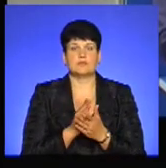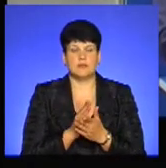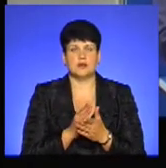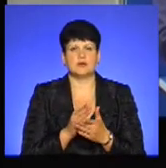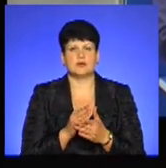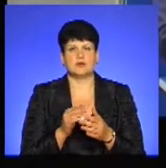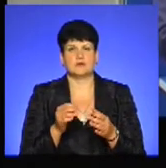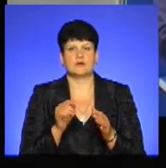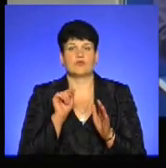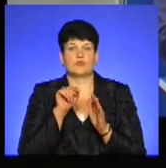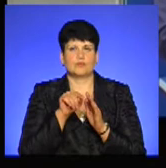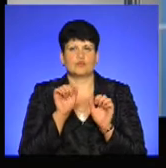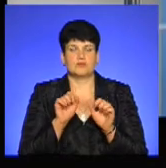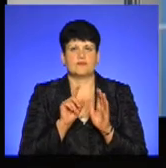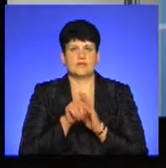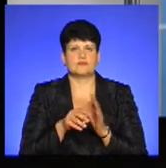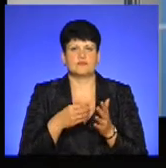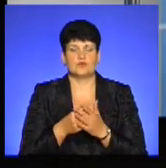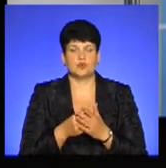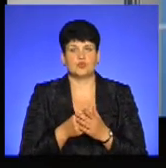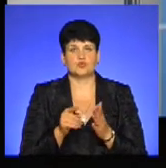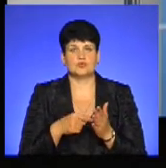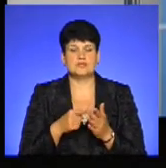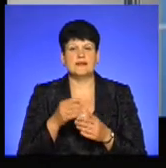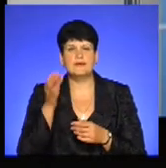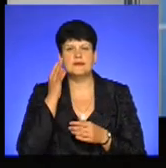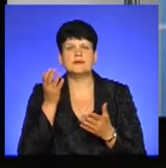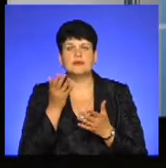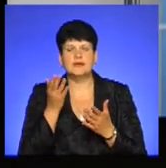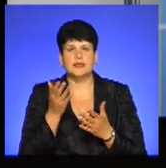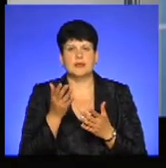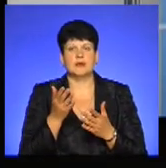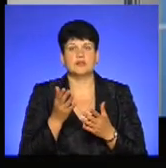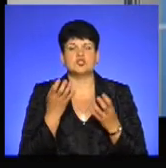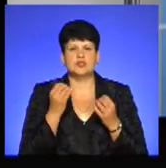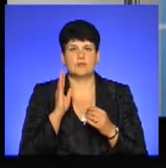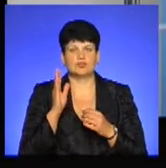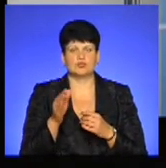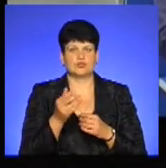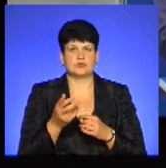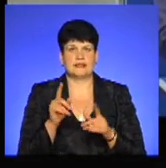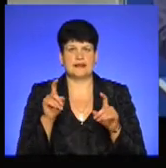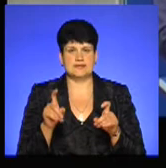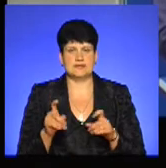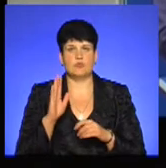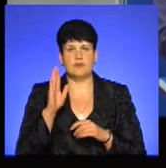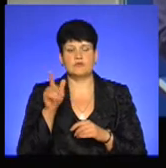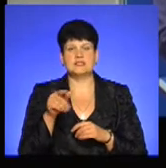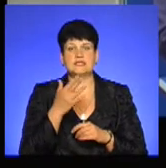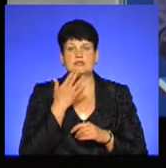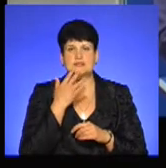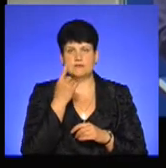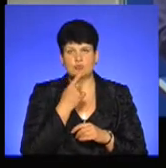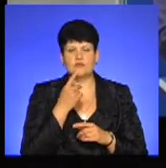своєї сторінки. І також нагадайте, з яких предметів випробування попереду? Попереду в нас іноземні мови, це буде в